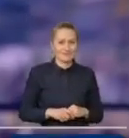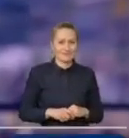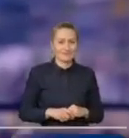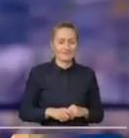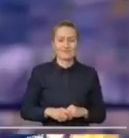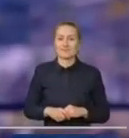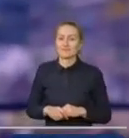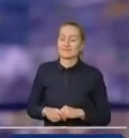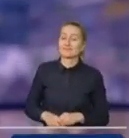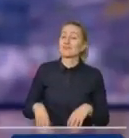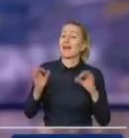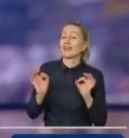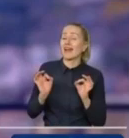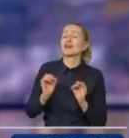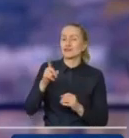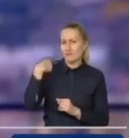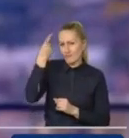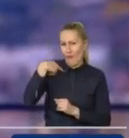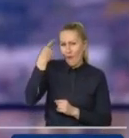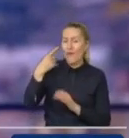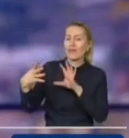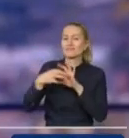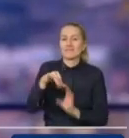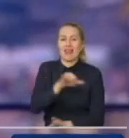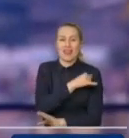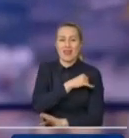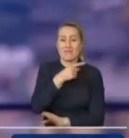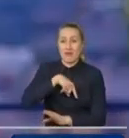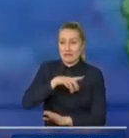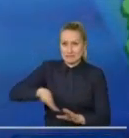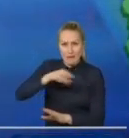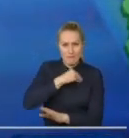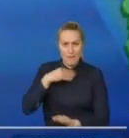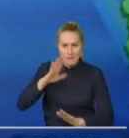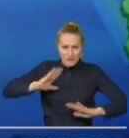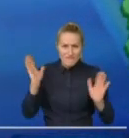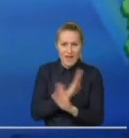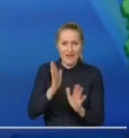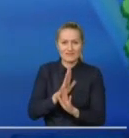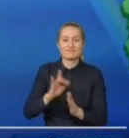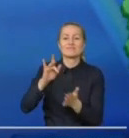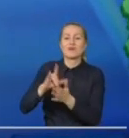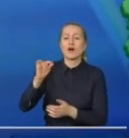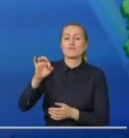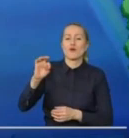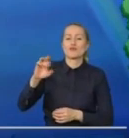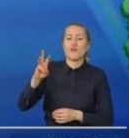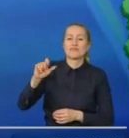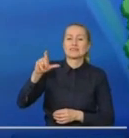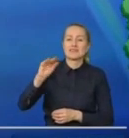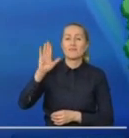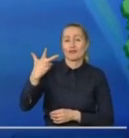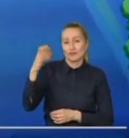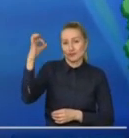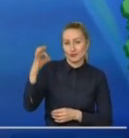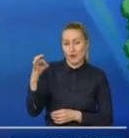A w takim razie u nas imienna prognoza pogody. Ostrzegamy, w całym kraju będzie wietrznie. A w Piotrowicach jutro na termometrach jedynie 3